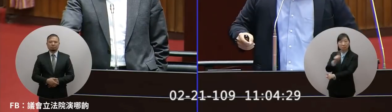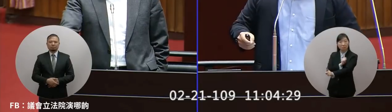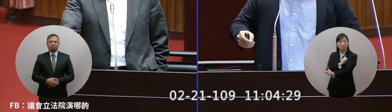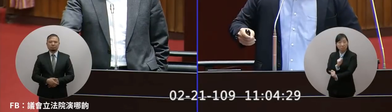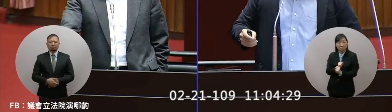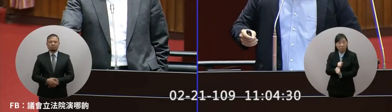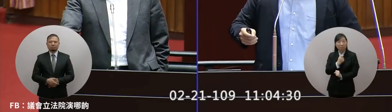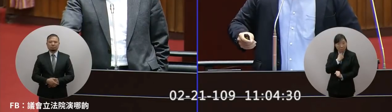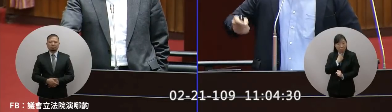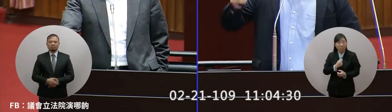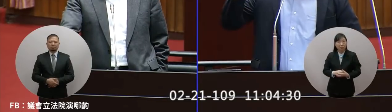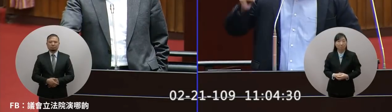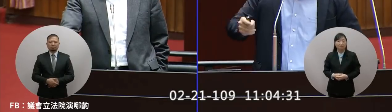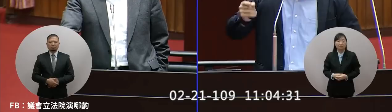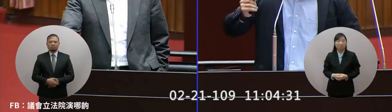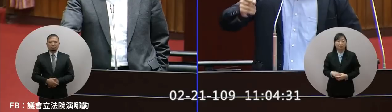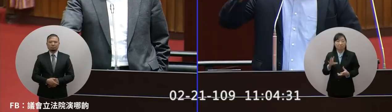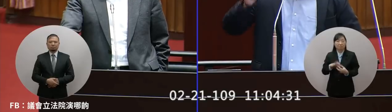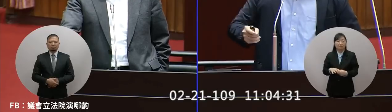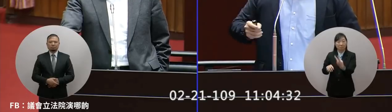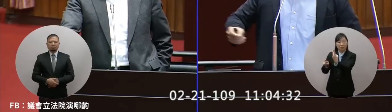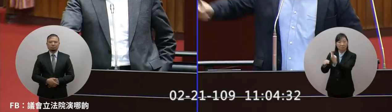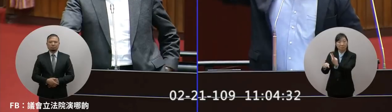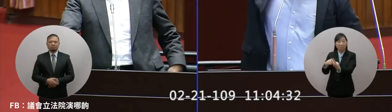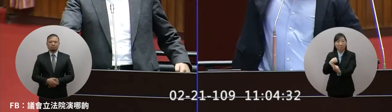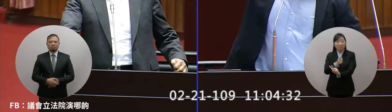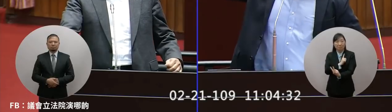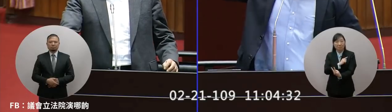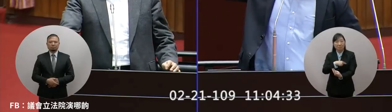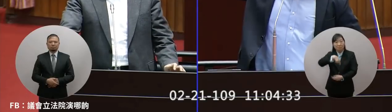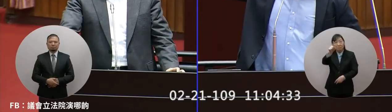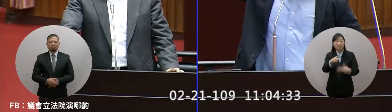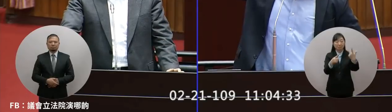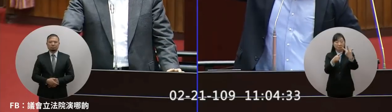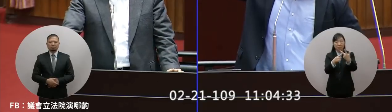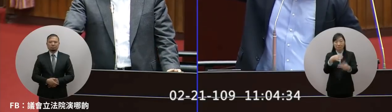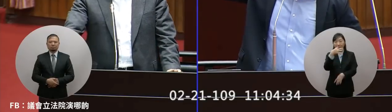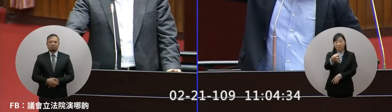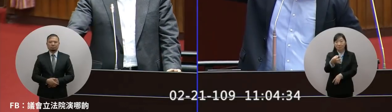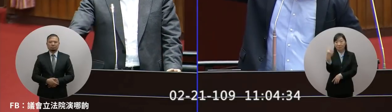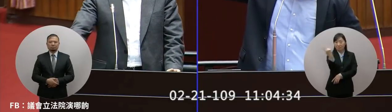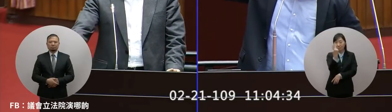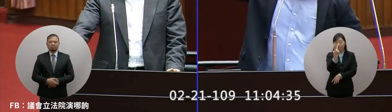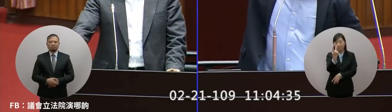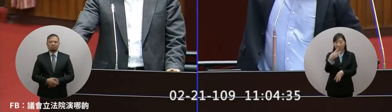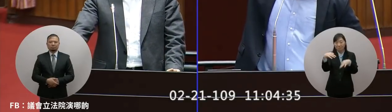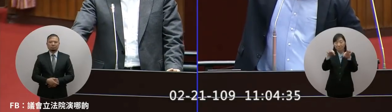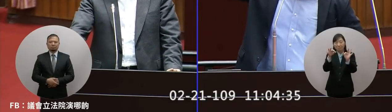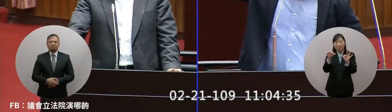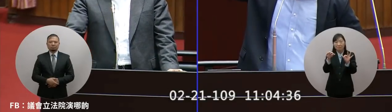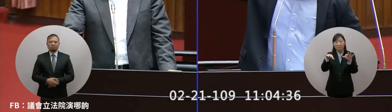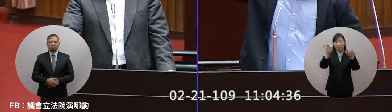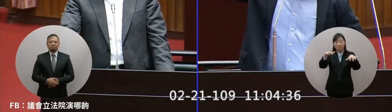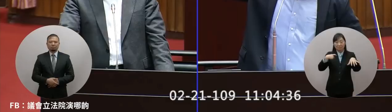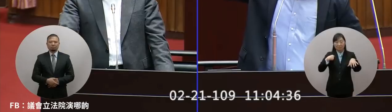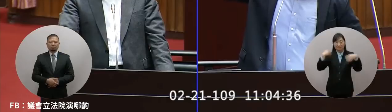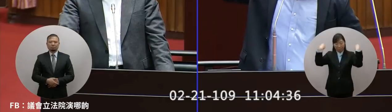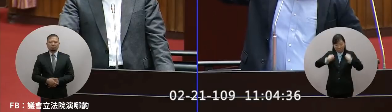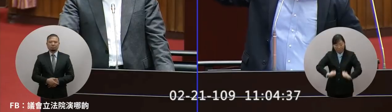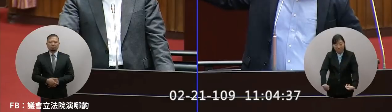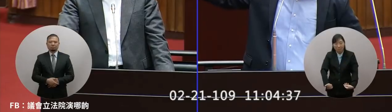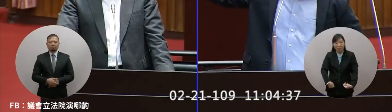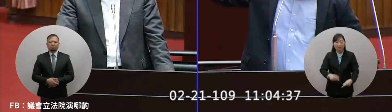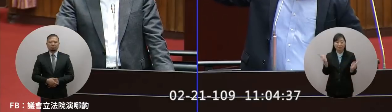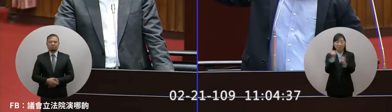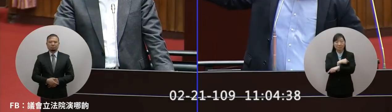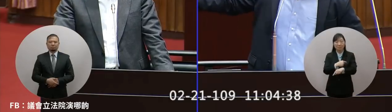意哦，结果他们自己就去 Seven Eleven 买了这两件，哈、哦。雨衣当作隔离衣